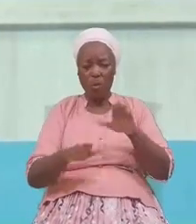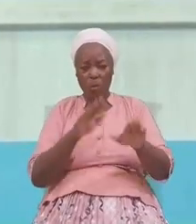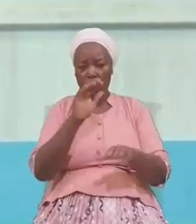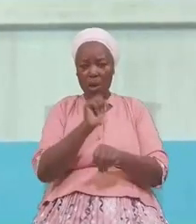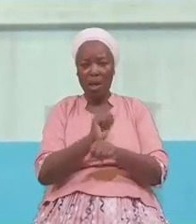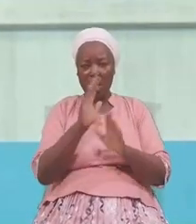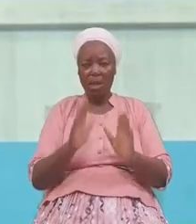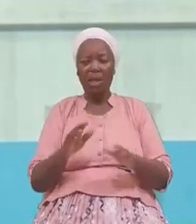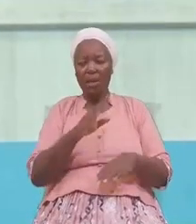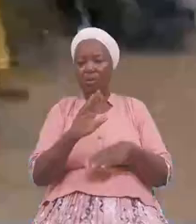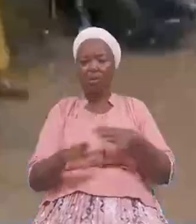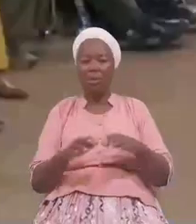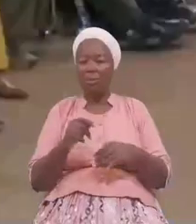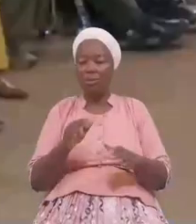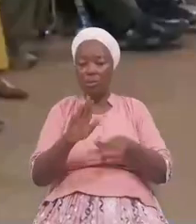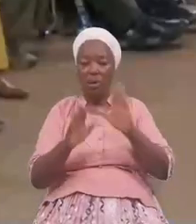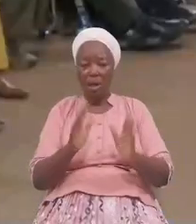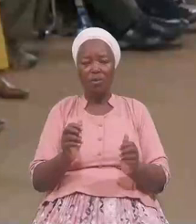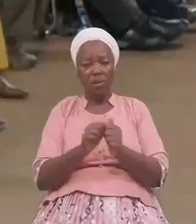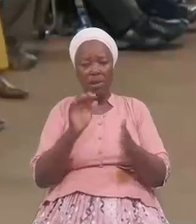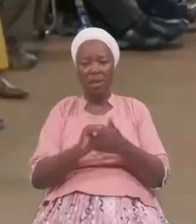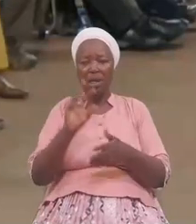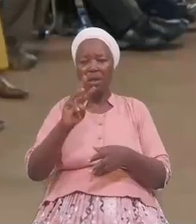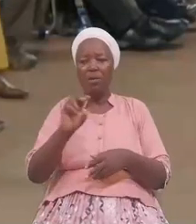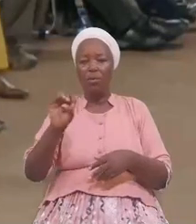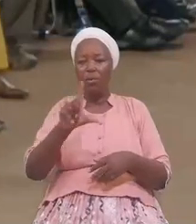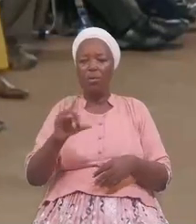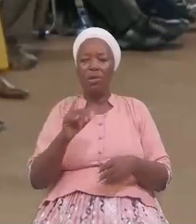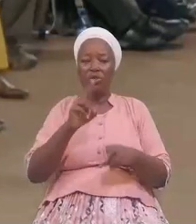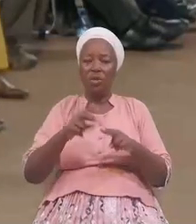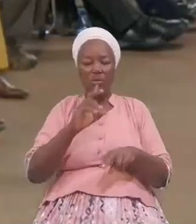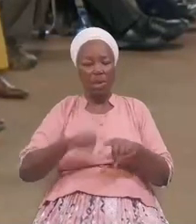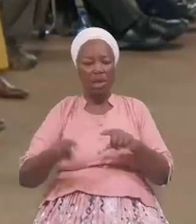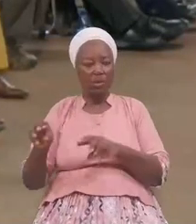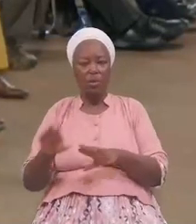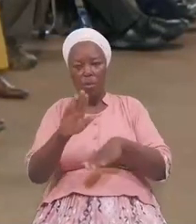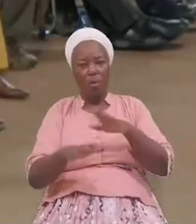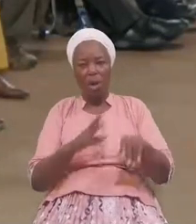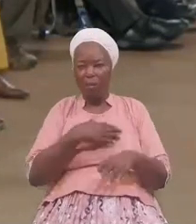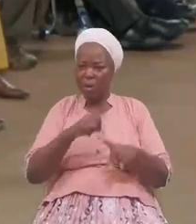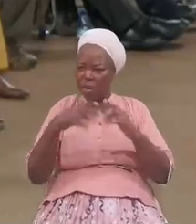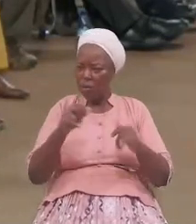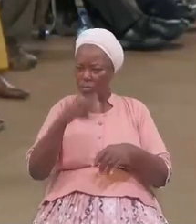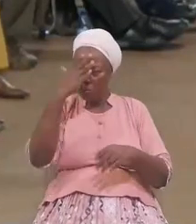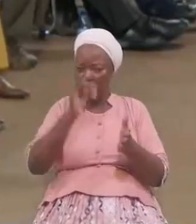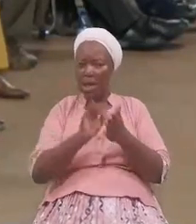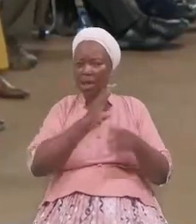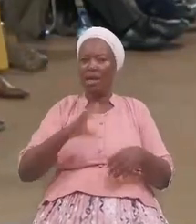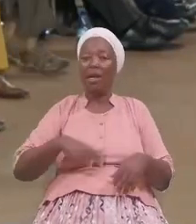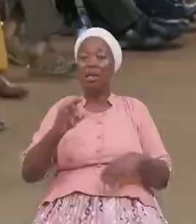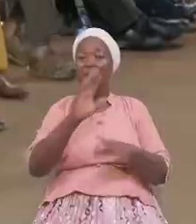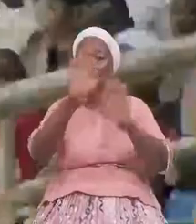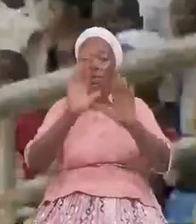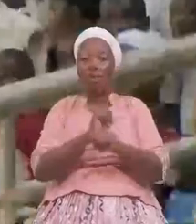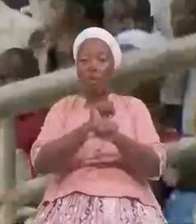cette chaise roulante, ce fauteuil roulant, tu ne peux pas bouger. Mais maintenant, tu sais que Christ, celui qui opère les miracles, au